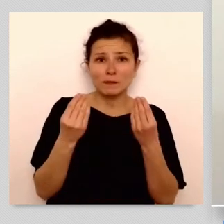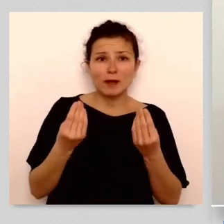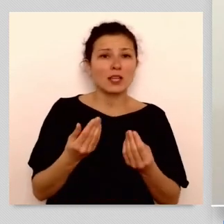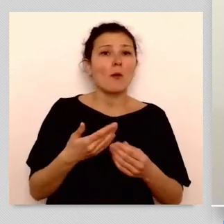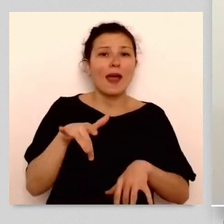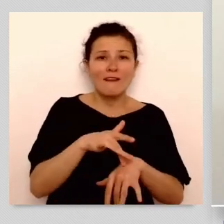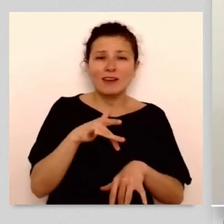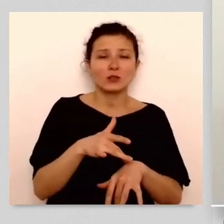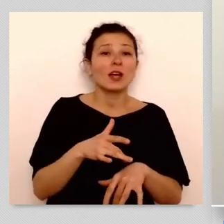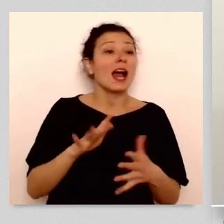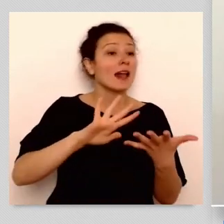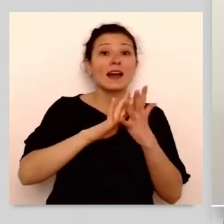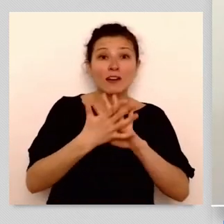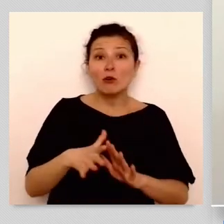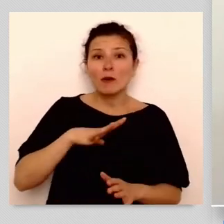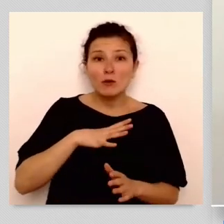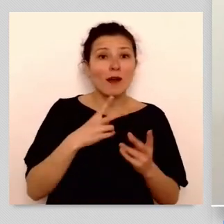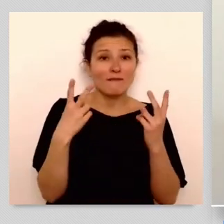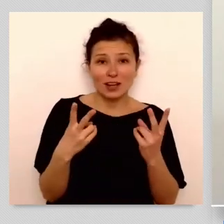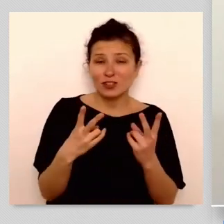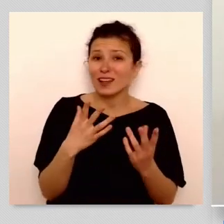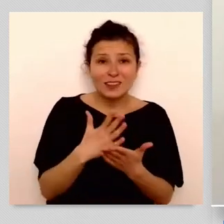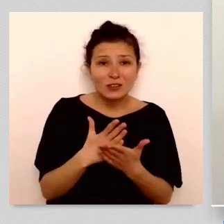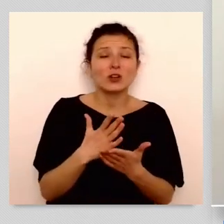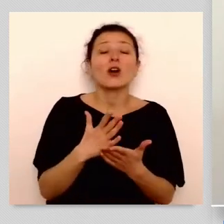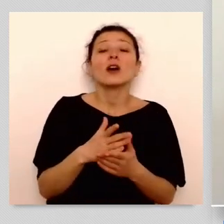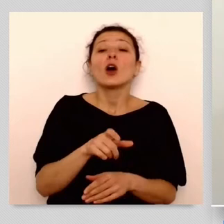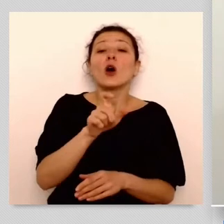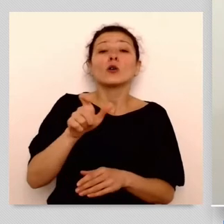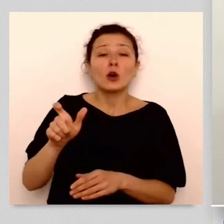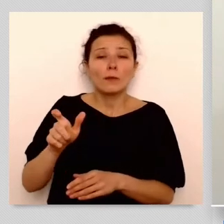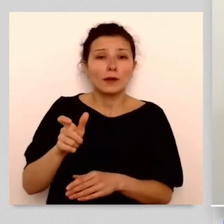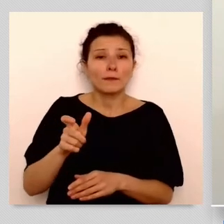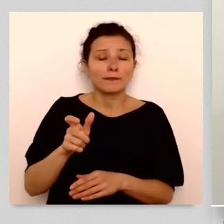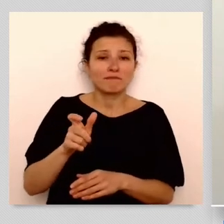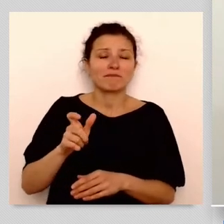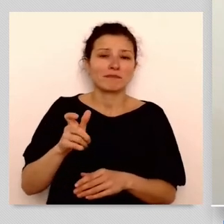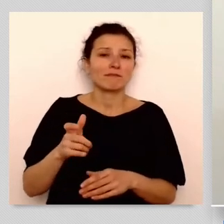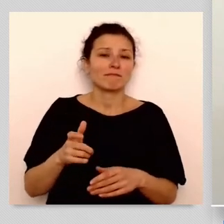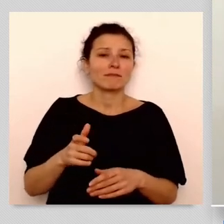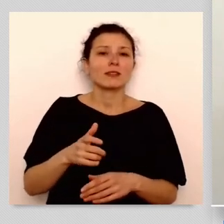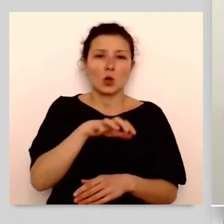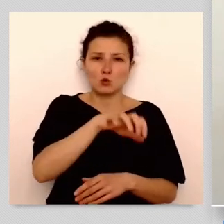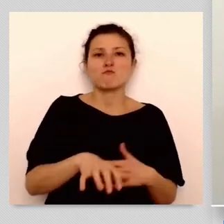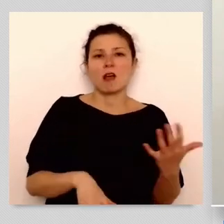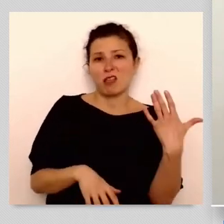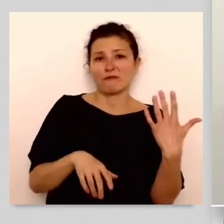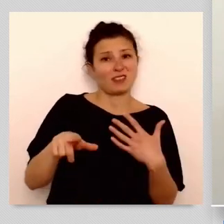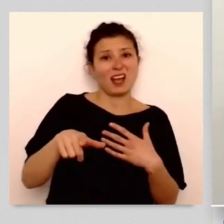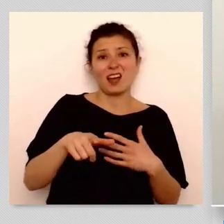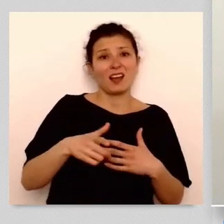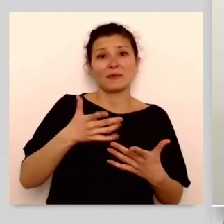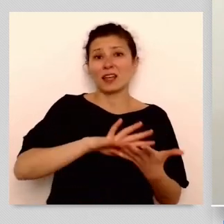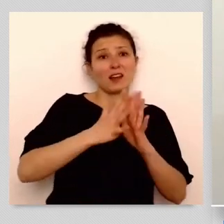ważne była ta reforma, której następcy, i to była lewica, kompletnie nie kontynuowali,